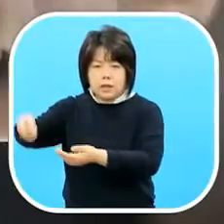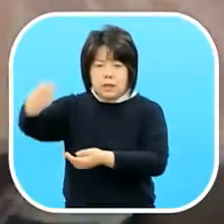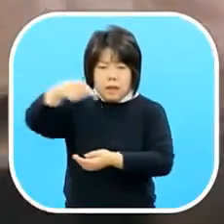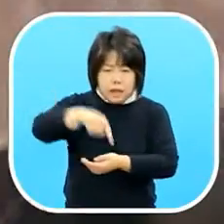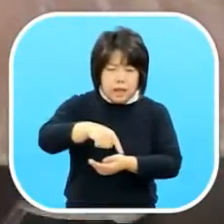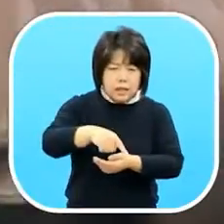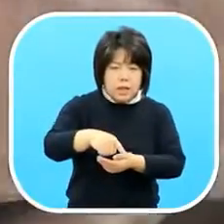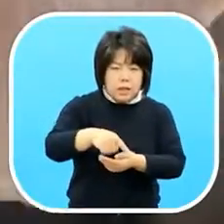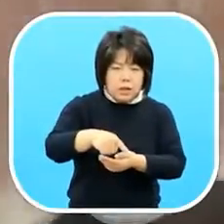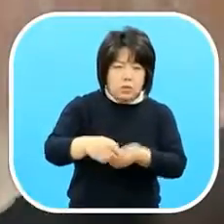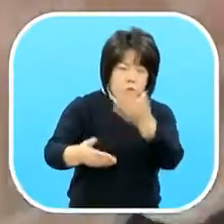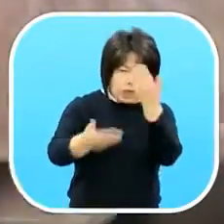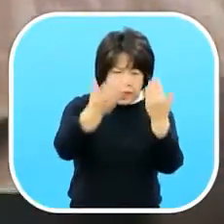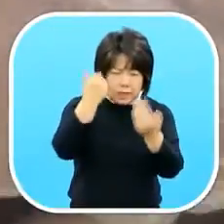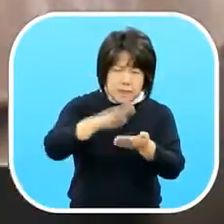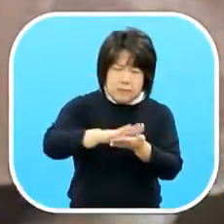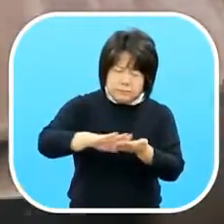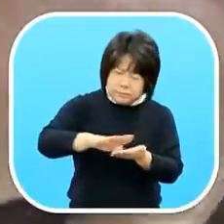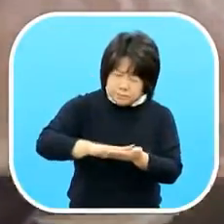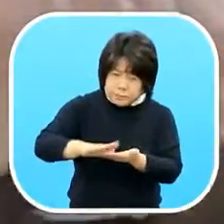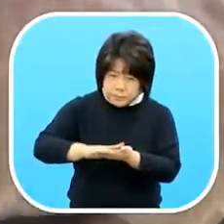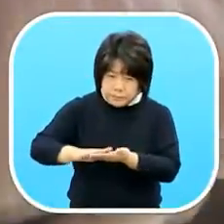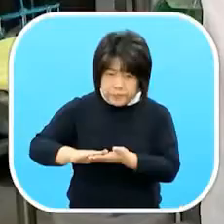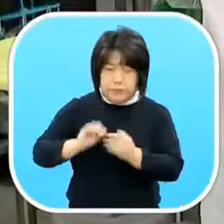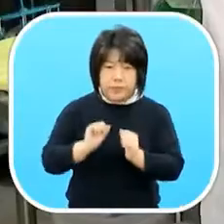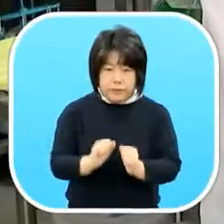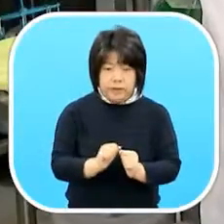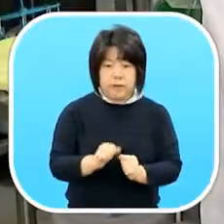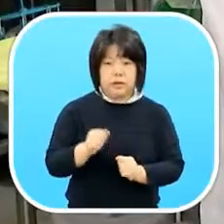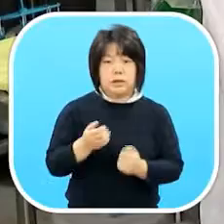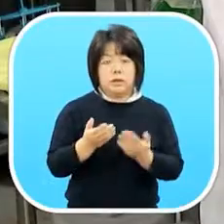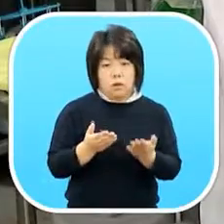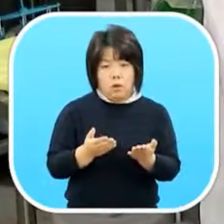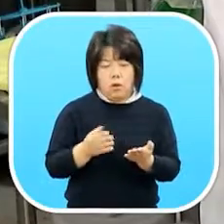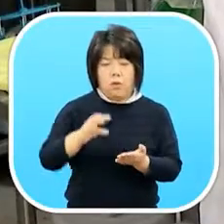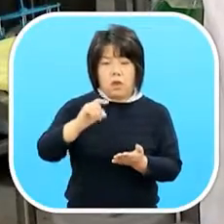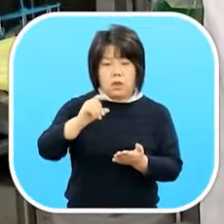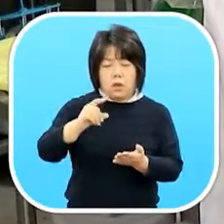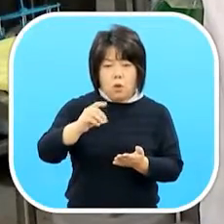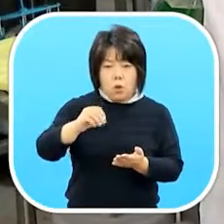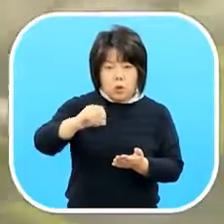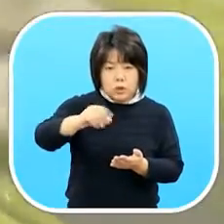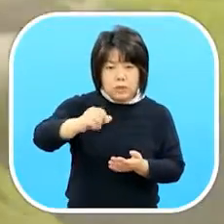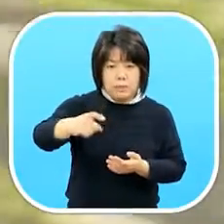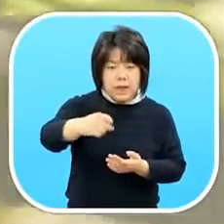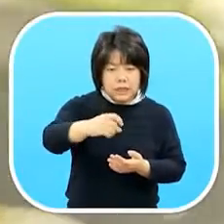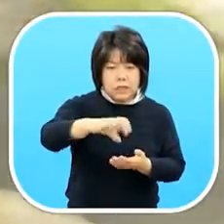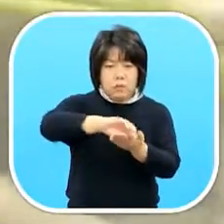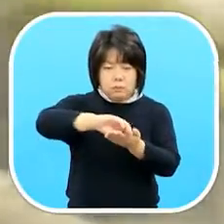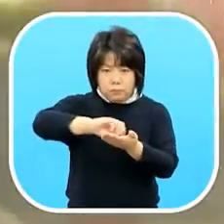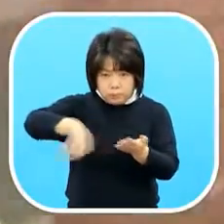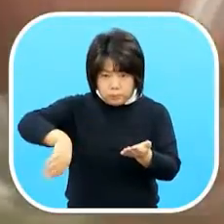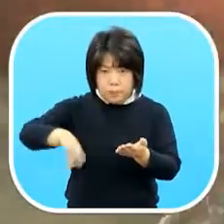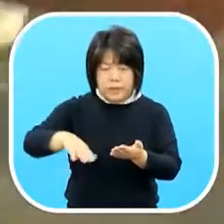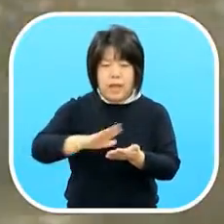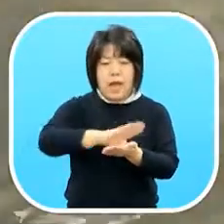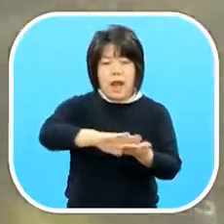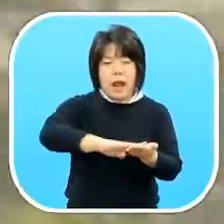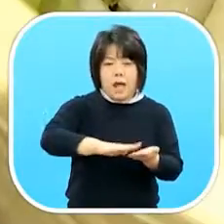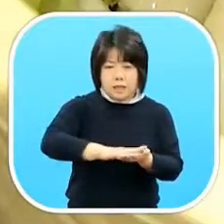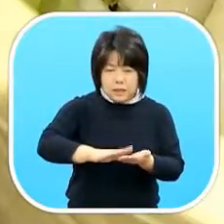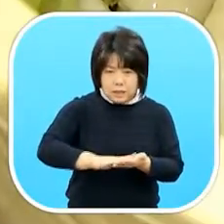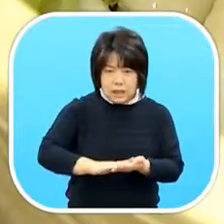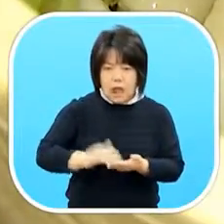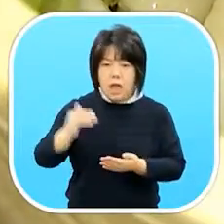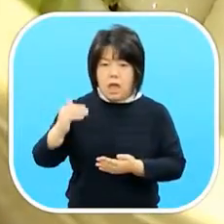本丁寧に畑で入れるところです。これは土壌殺菌をした後にきれいに洗い流して、麹